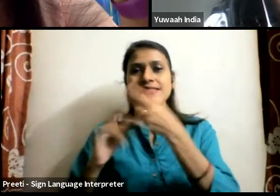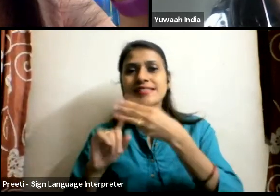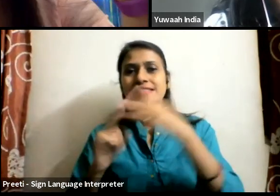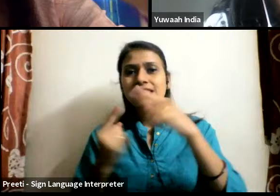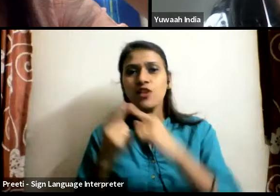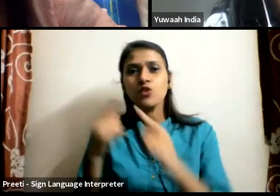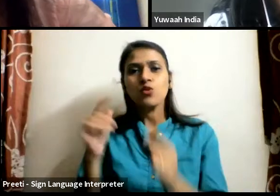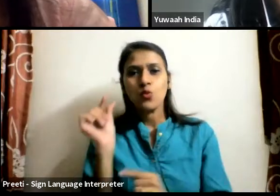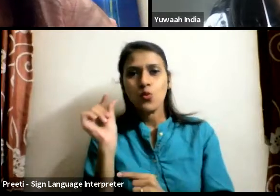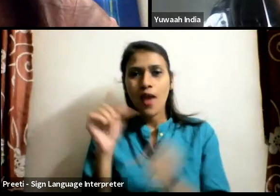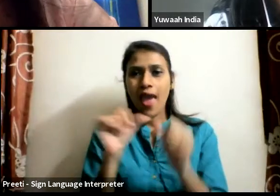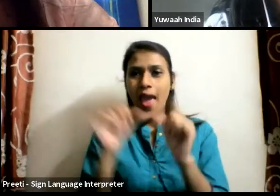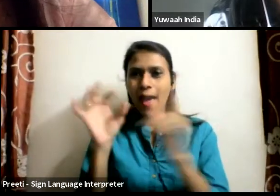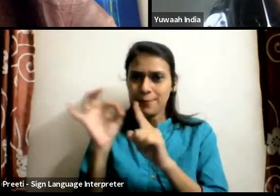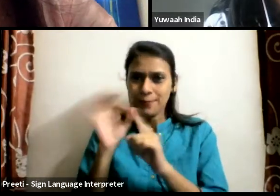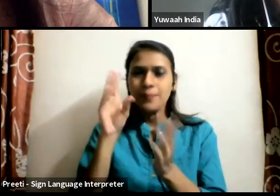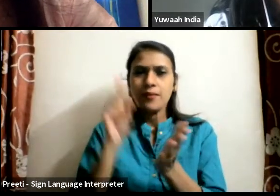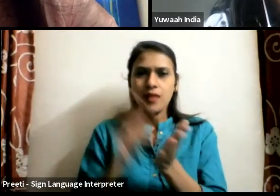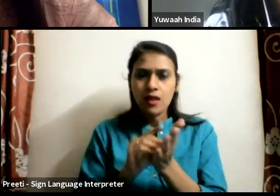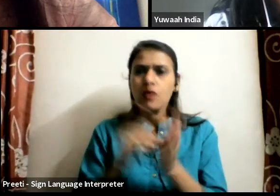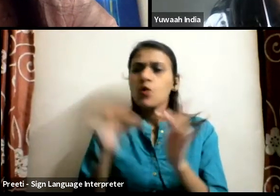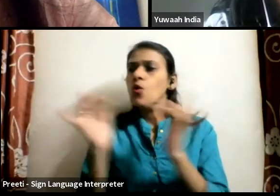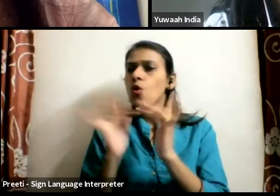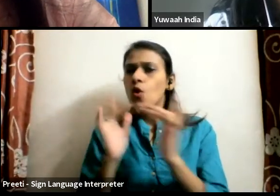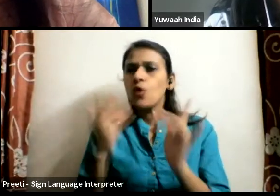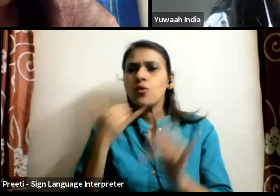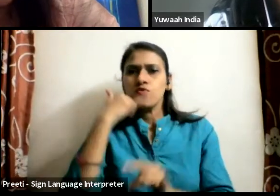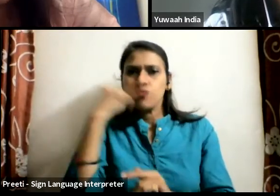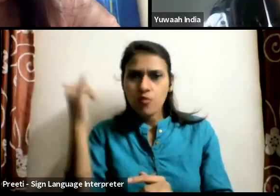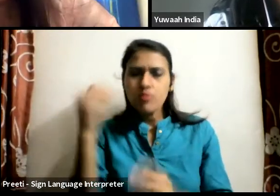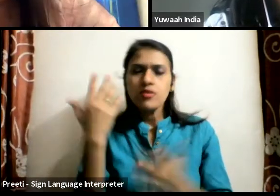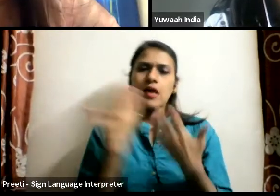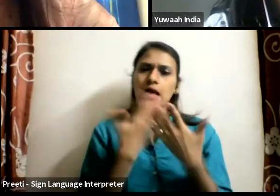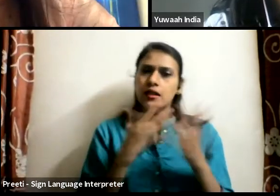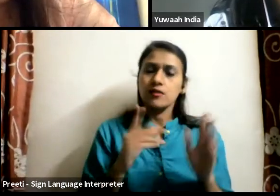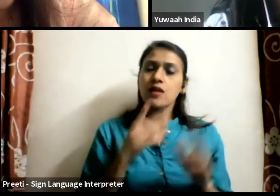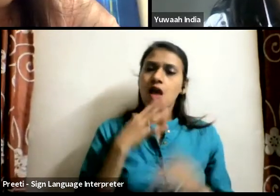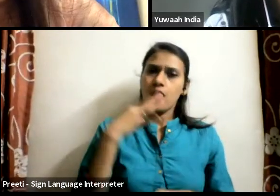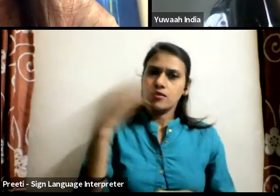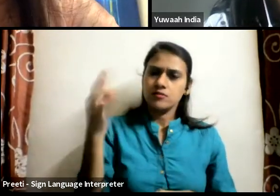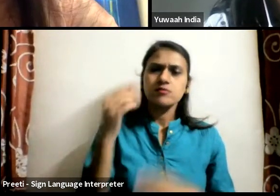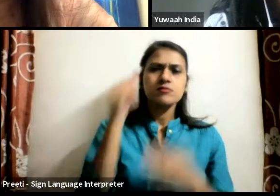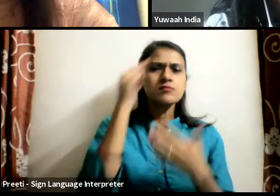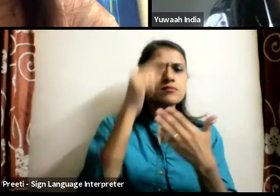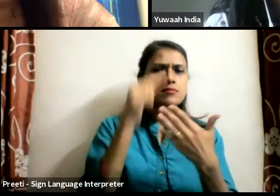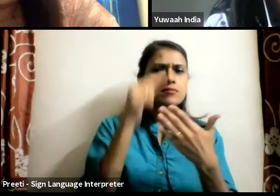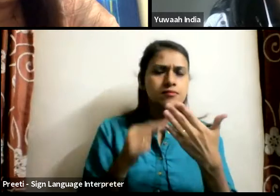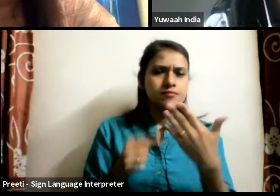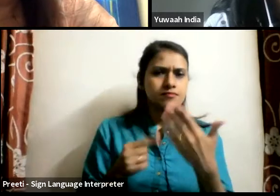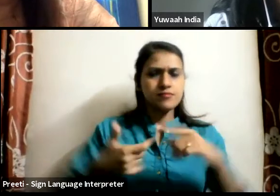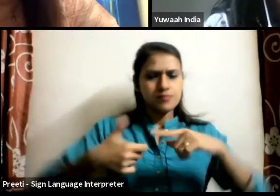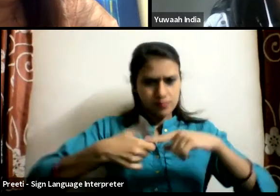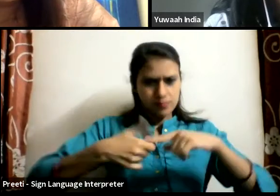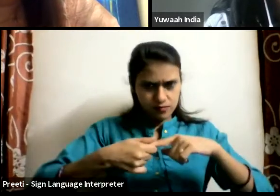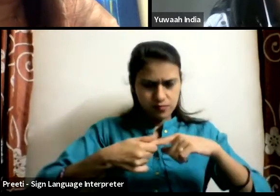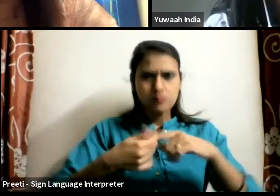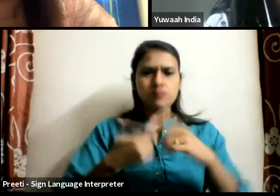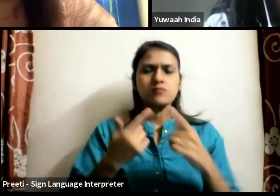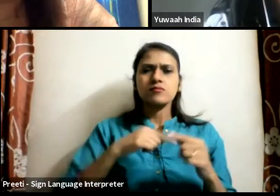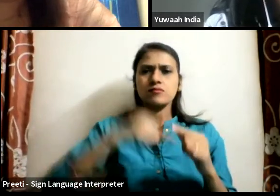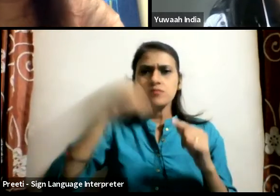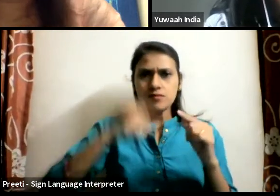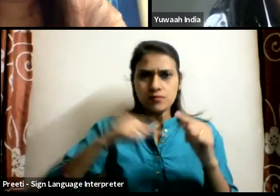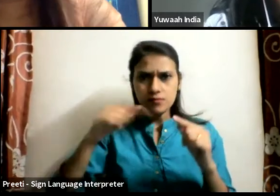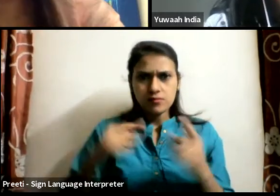आपको आपके बाकी के सिम्टम्स एंड इसके लेवल के बारे में पूछेगा, उसको देख लीजिए. बट आप